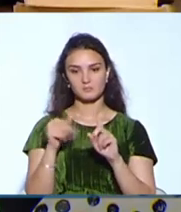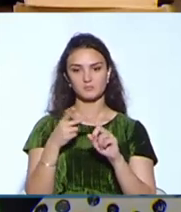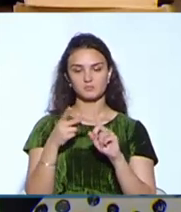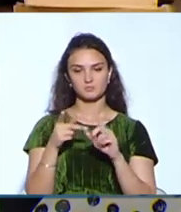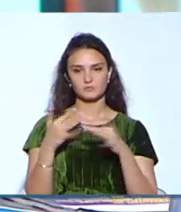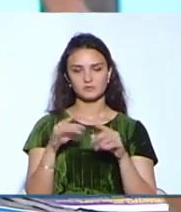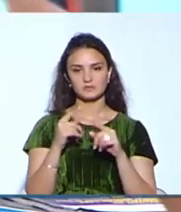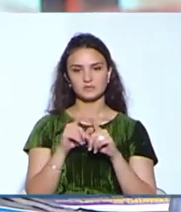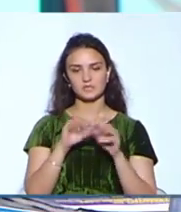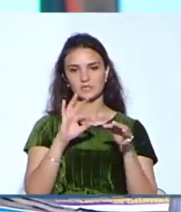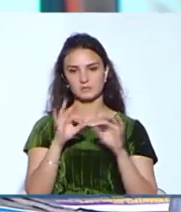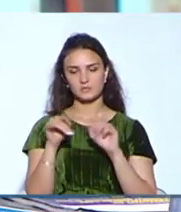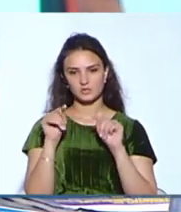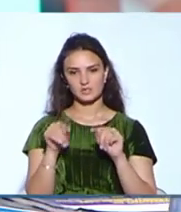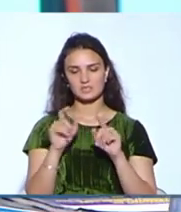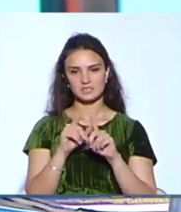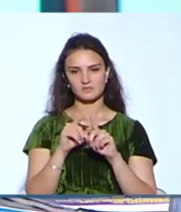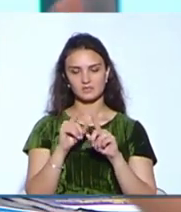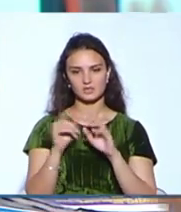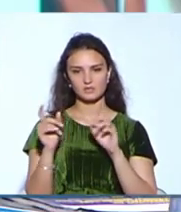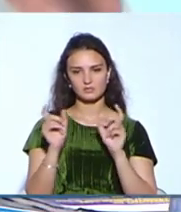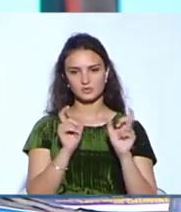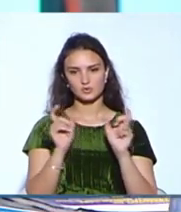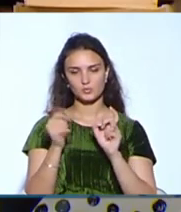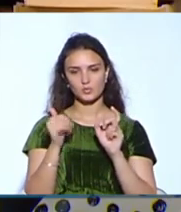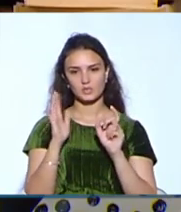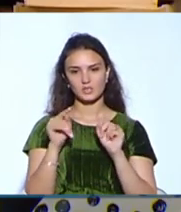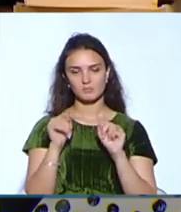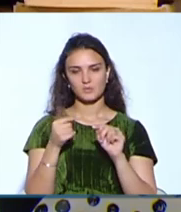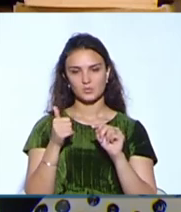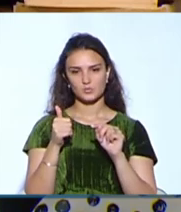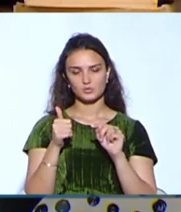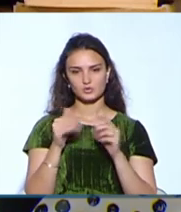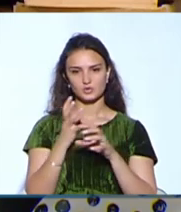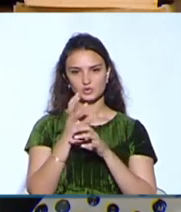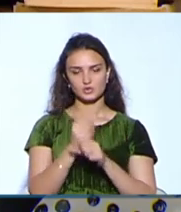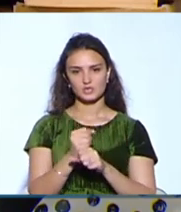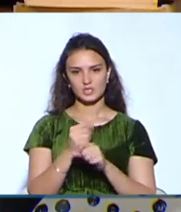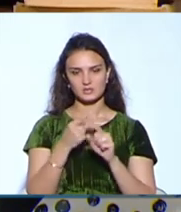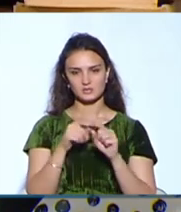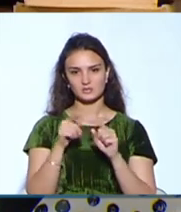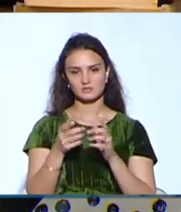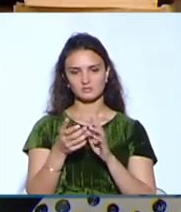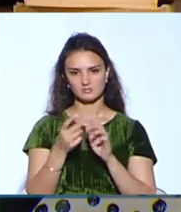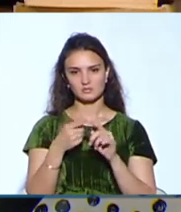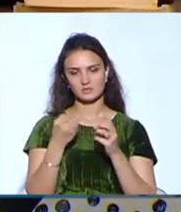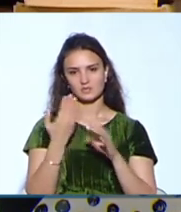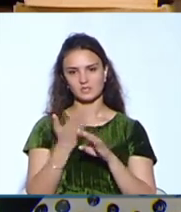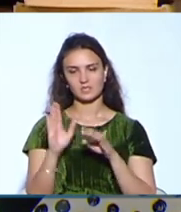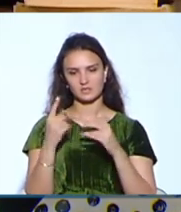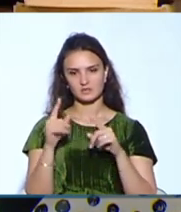უკვე წინადადებებში ეს სიტყვათა წყობა როგორ გაფორმდება, როგორც შინაარსის აღქმა, ეს კიდევ ცალკე